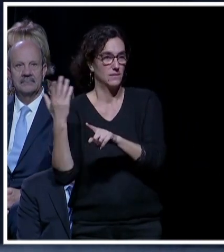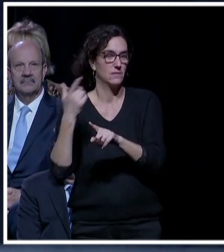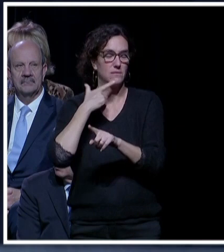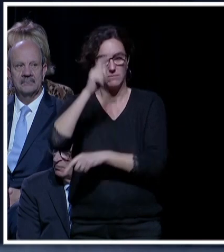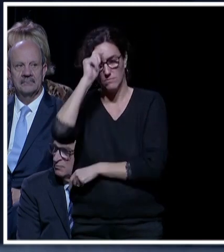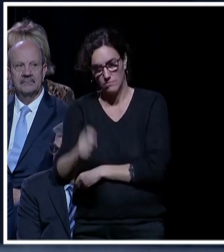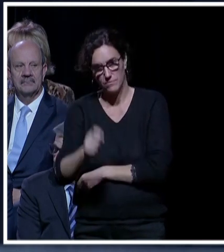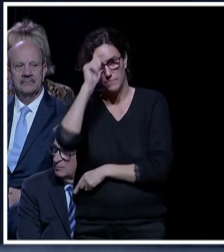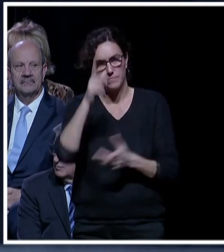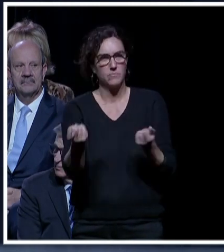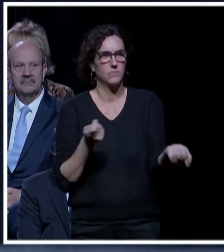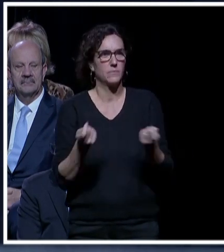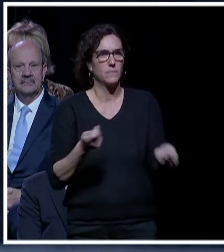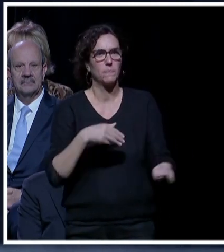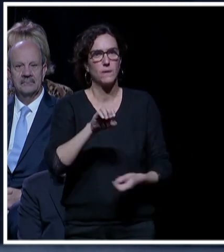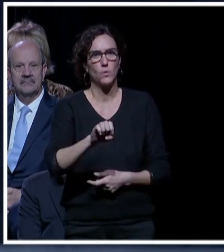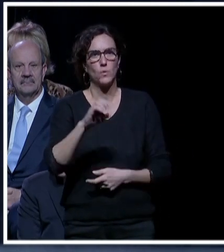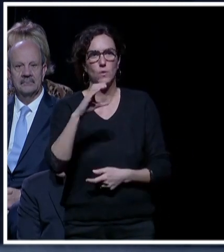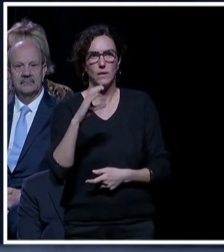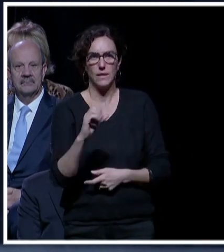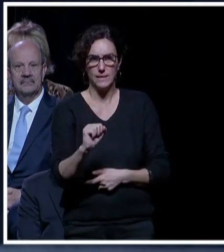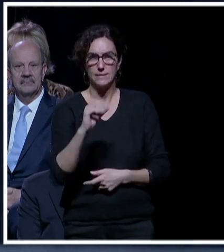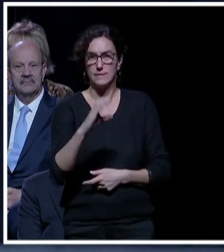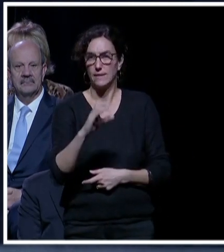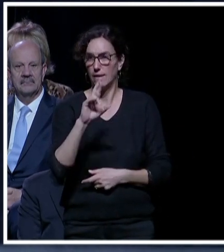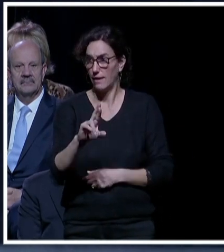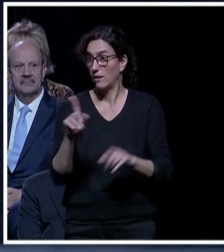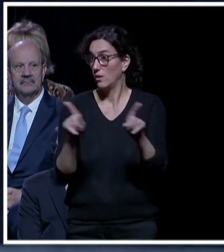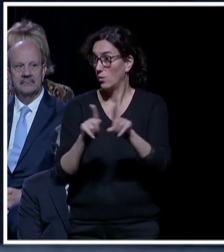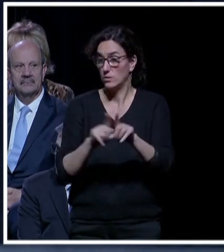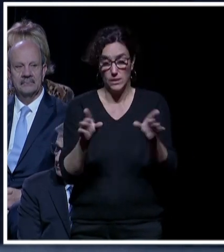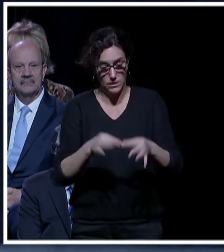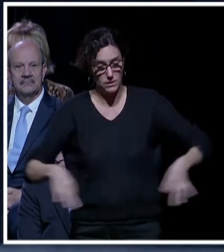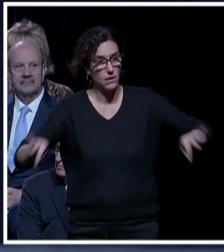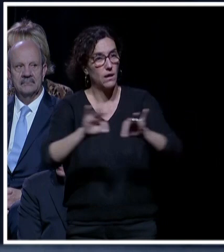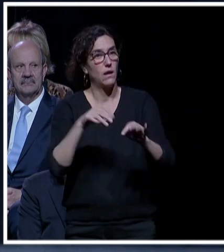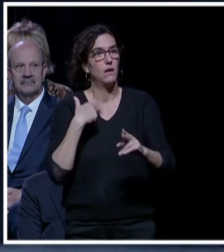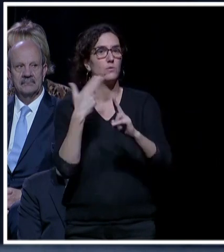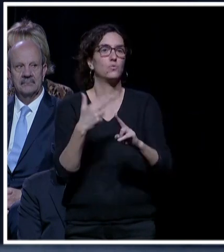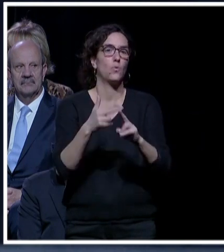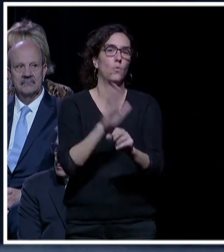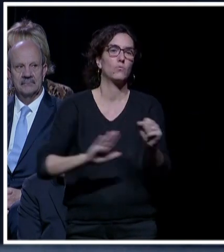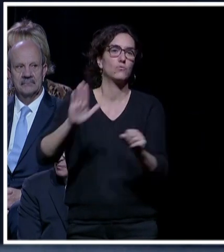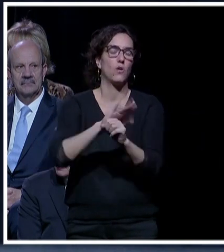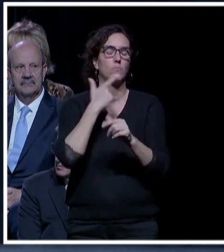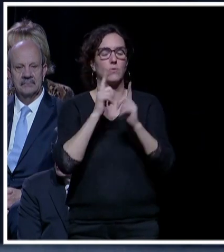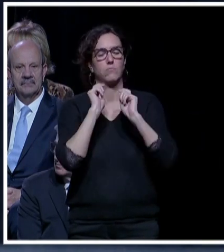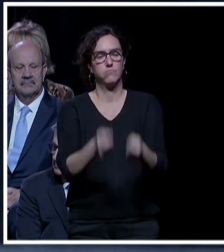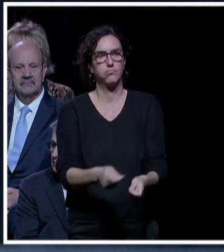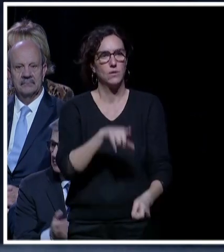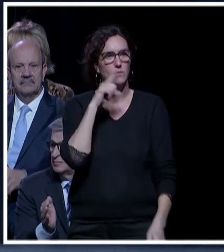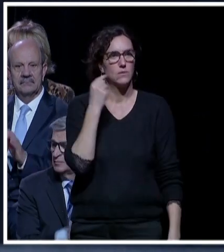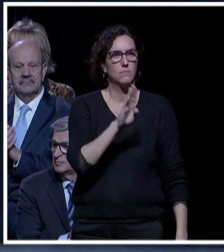de l'ESCR, ainsi que les terrains qui portent désormais le nom de nos grands champions locaux, Bruno Bellone et Christian Lopez, que l'on peut